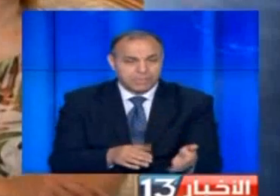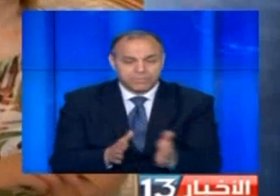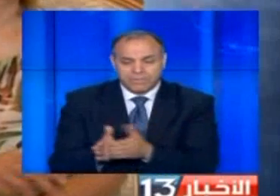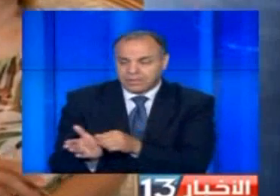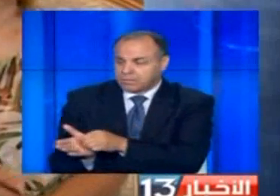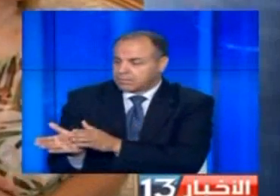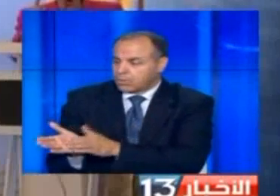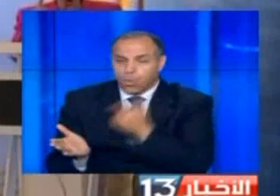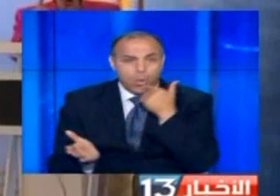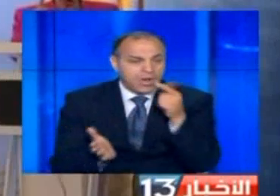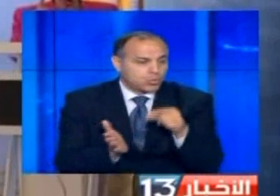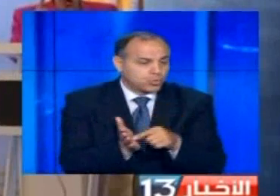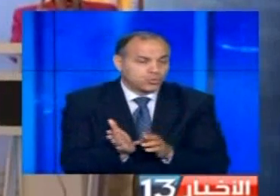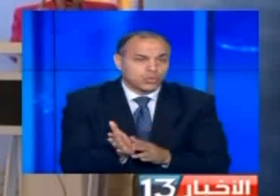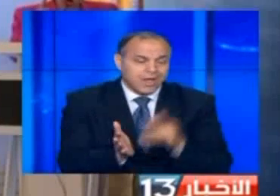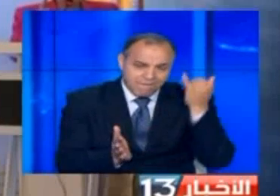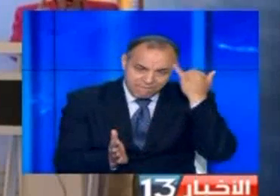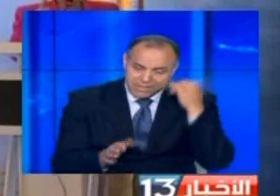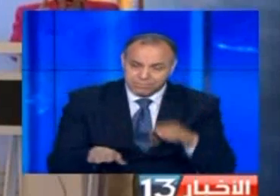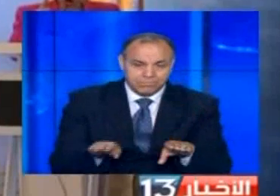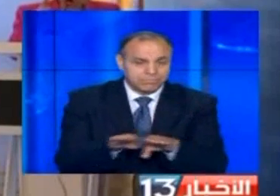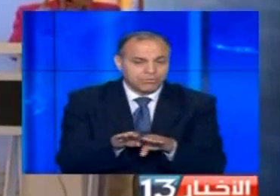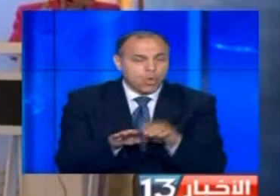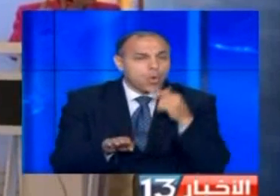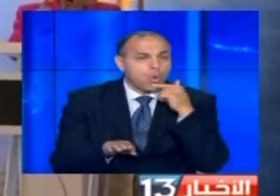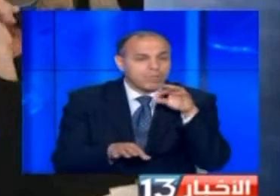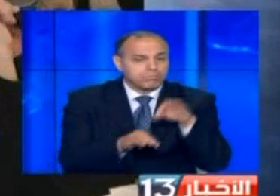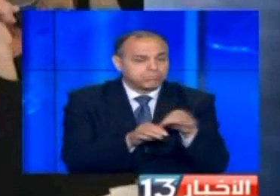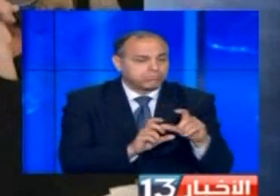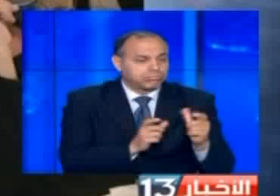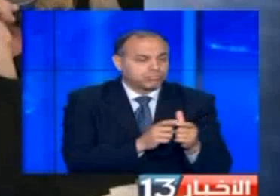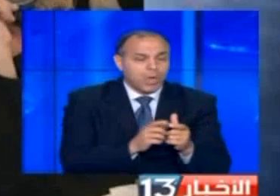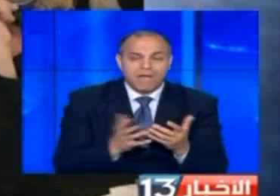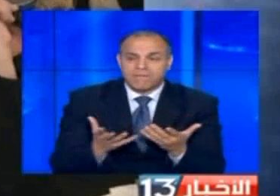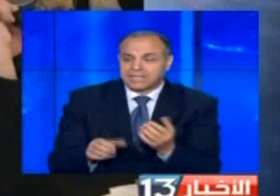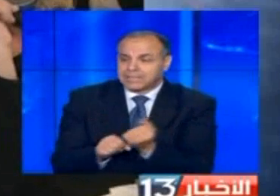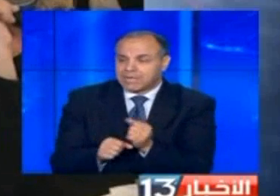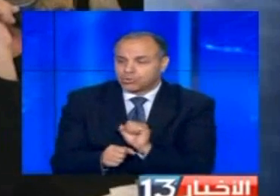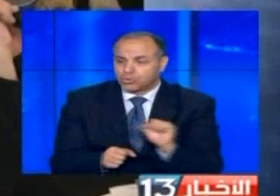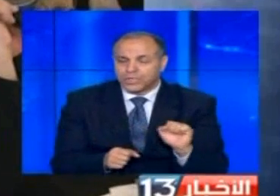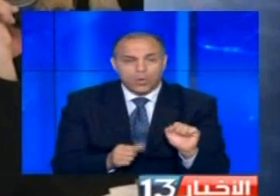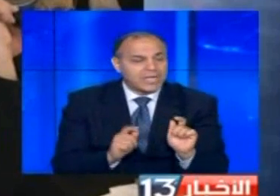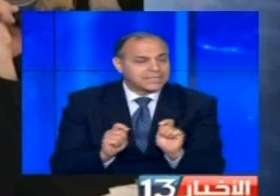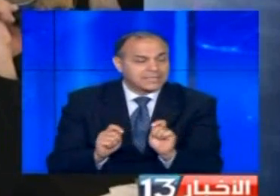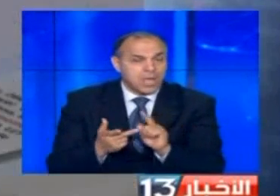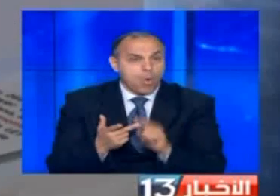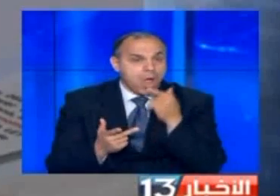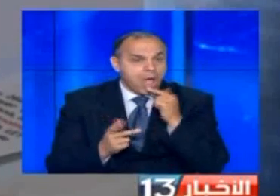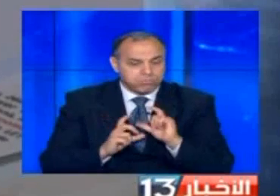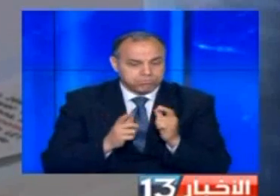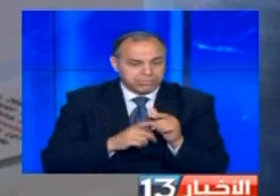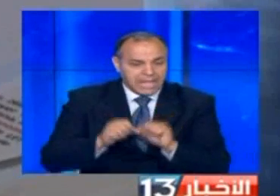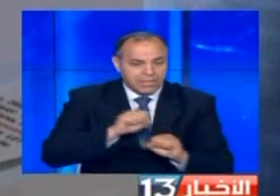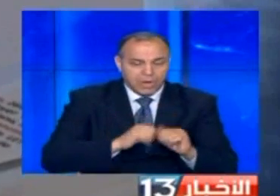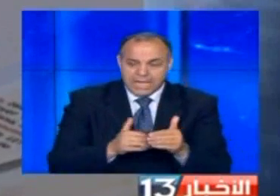تفعيل ما ورد في الدستور من مبدا المساوات في الهيئات المنتخبه وفي الممارسات الاجتماعيه والسياسيه وفي هيكله